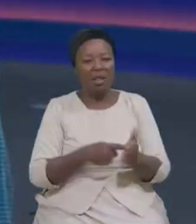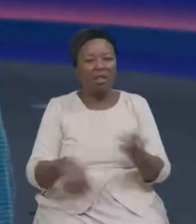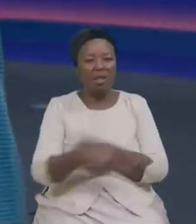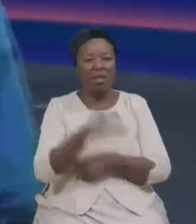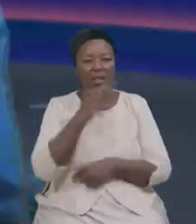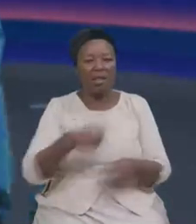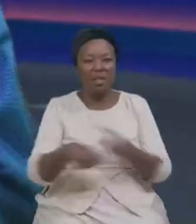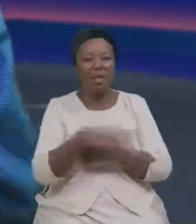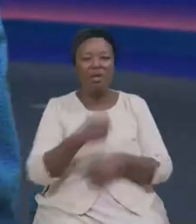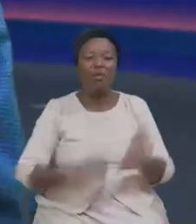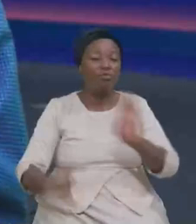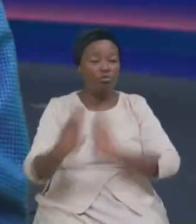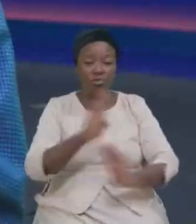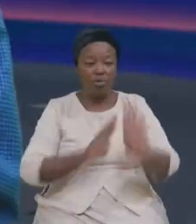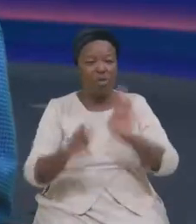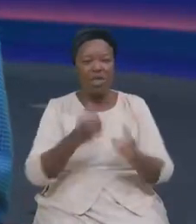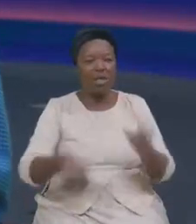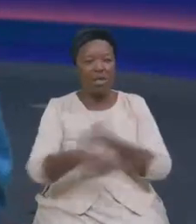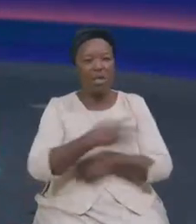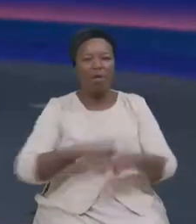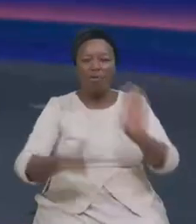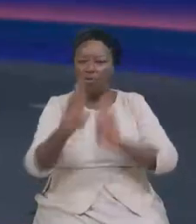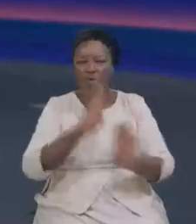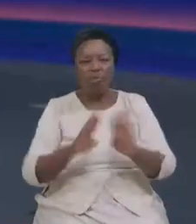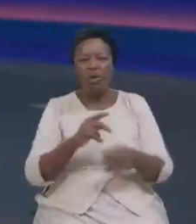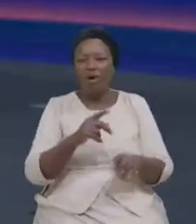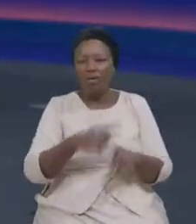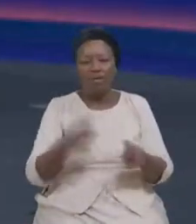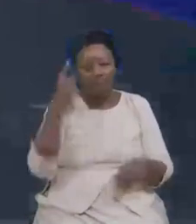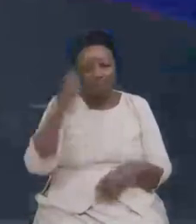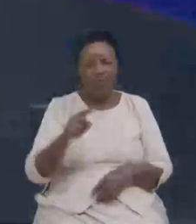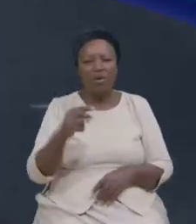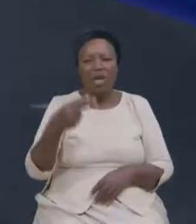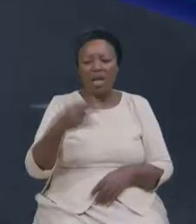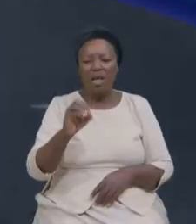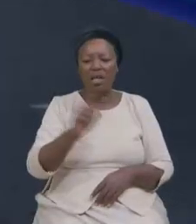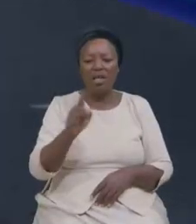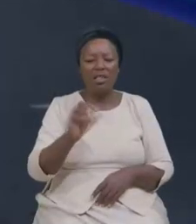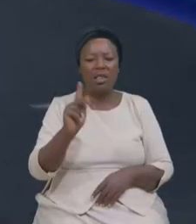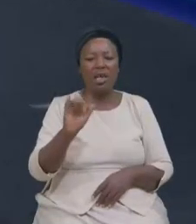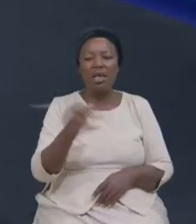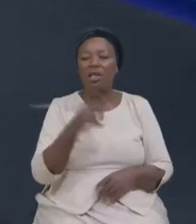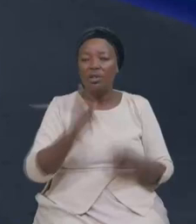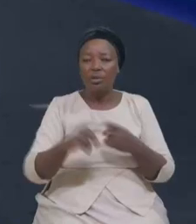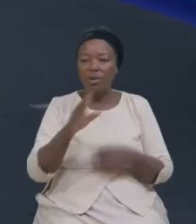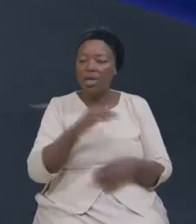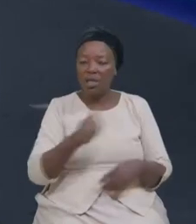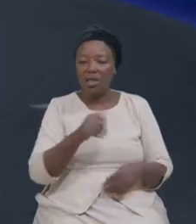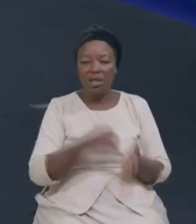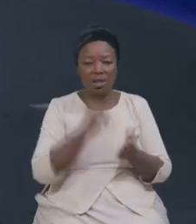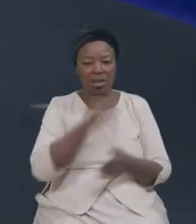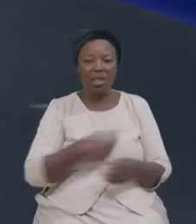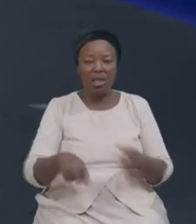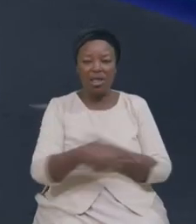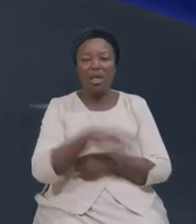entendez ça? Un jour d'angoisse. Ézéchias, pourquoi? Et pour Josaphat, un jour d'angoisse pour les